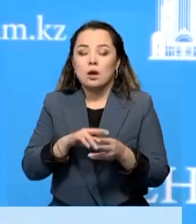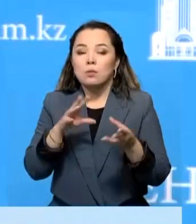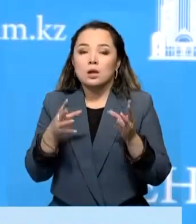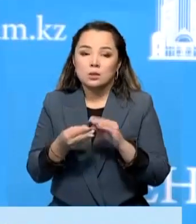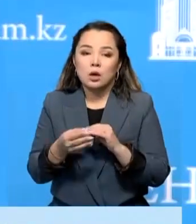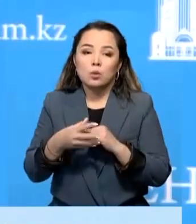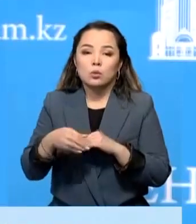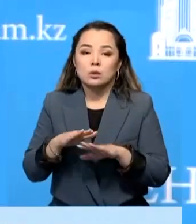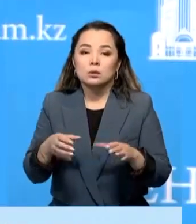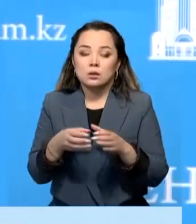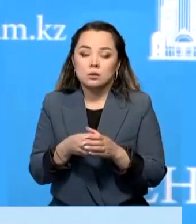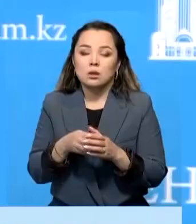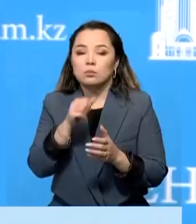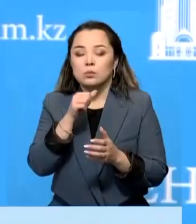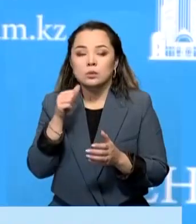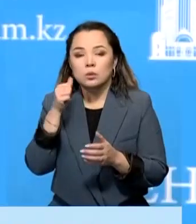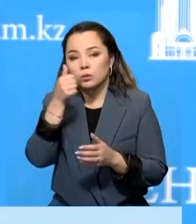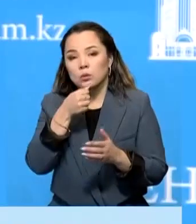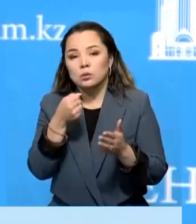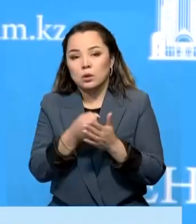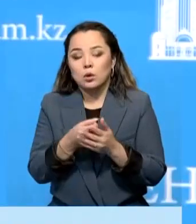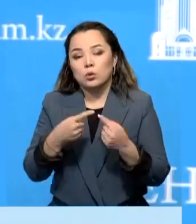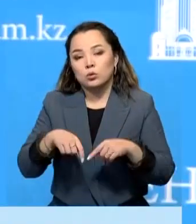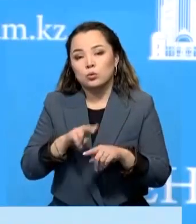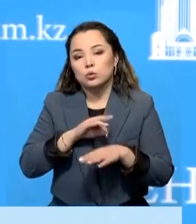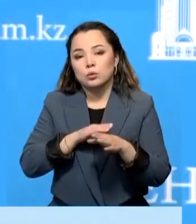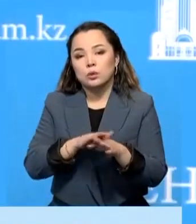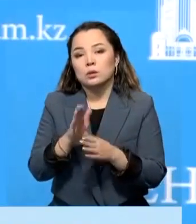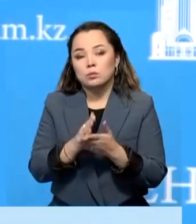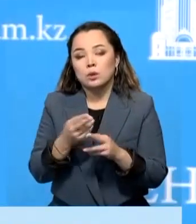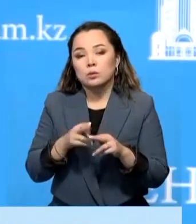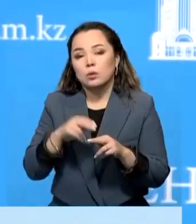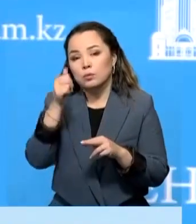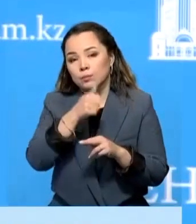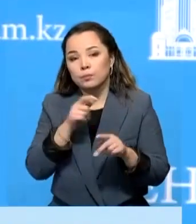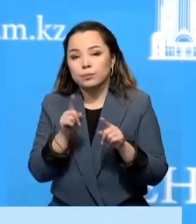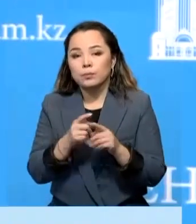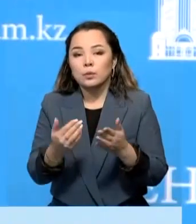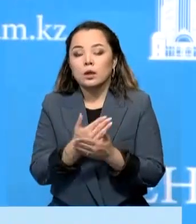Барлық өңірлерде осында былтырға дейін осы ұйымдар жұмыс жасады, биылдан бастап бұл